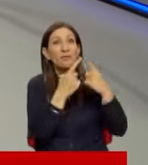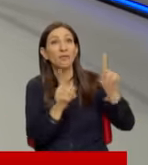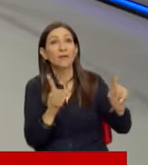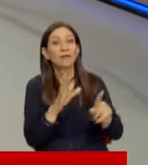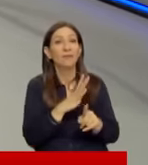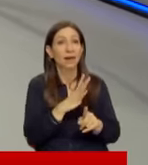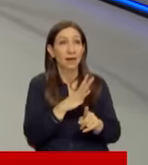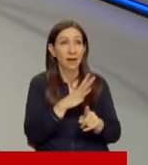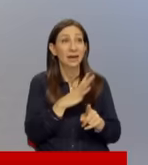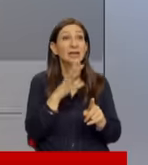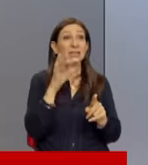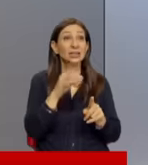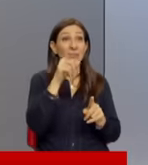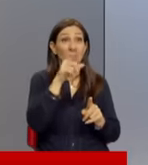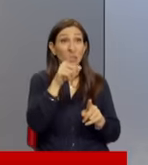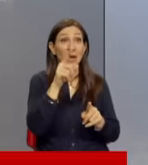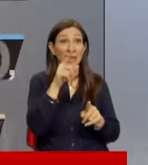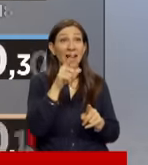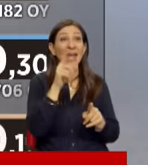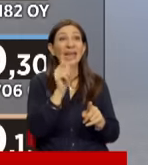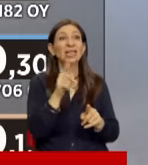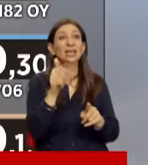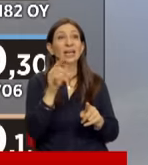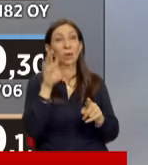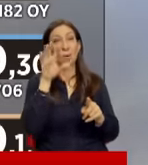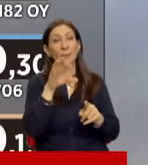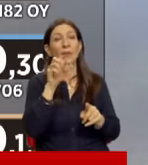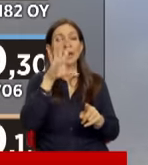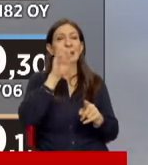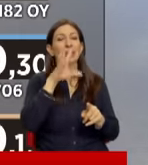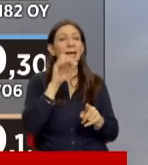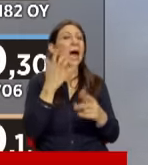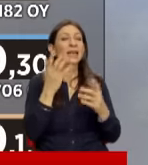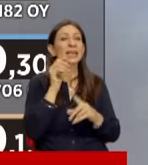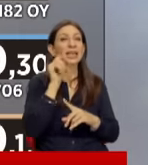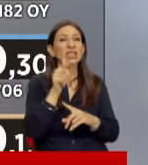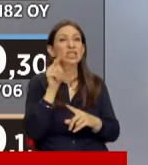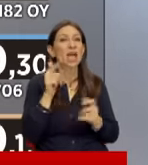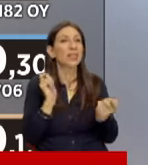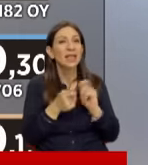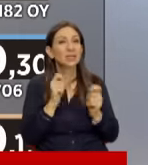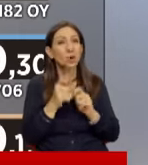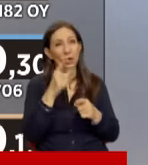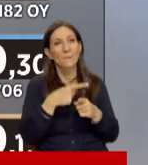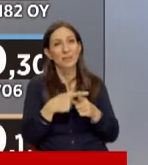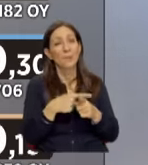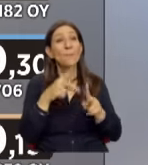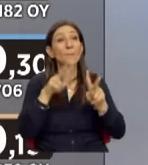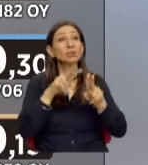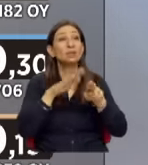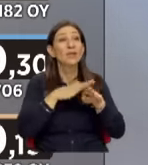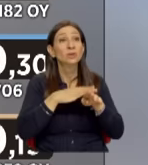karşımıza çıktı. Ve şimdi buraya da ilçeleri alalım. Böyle yanıp da sönsün hangi ilçeler değişti onu da paylaşalım. Mansur